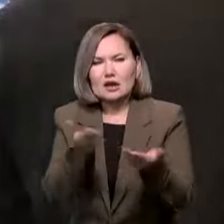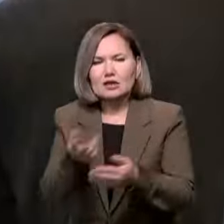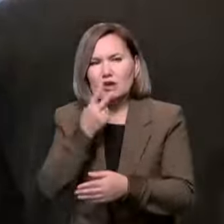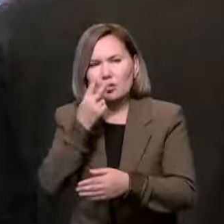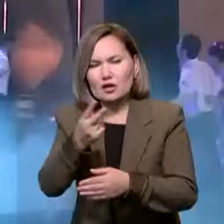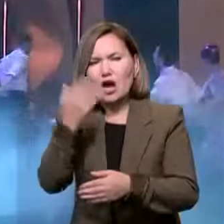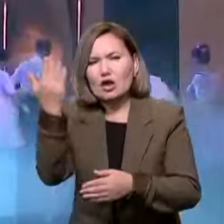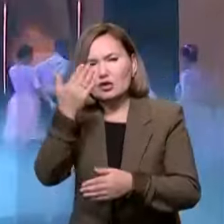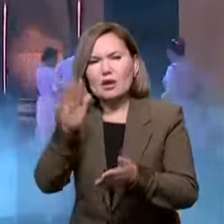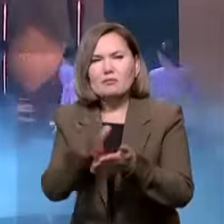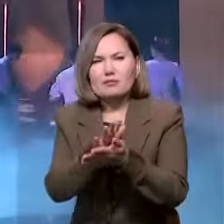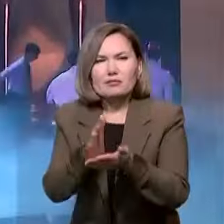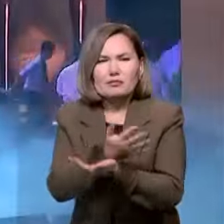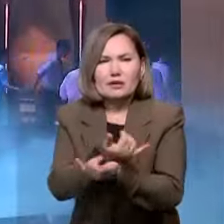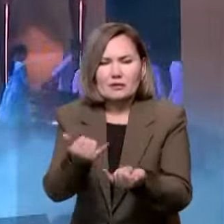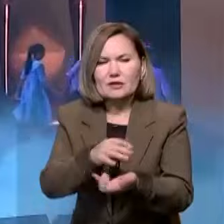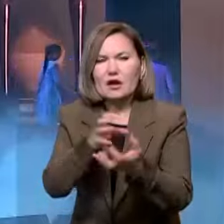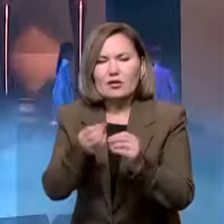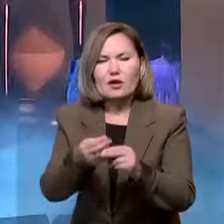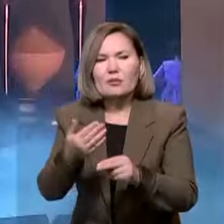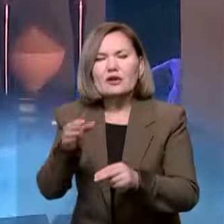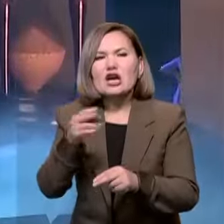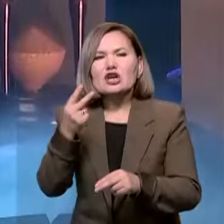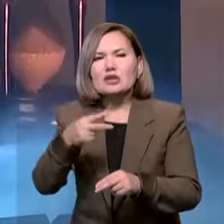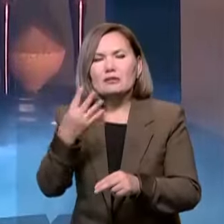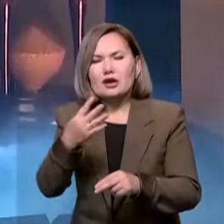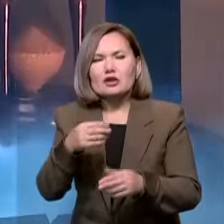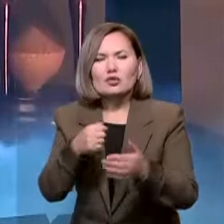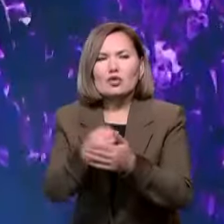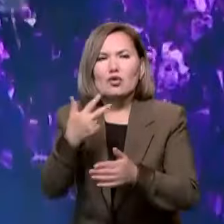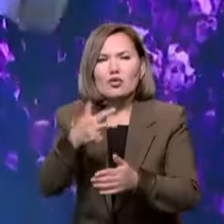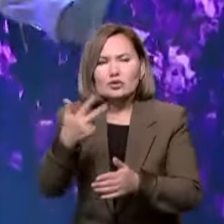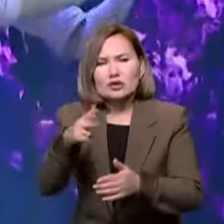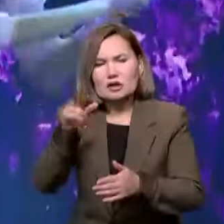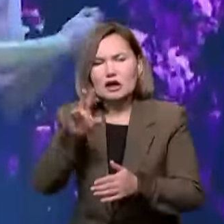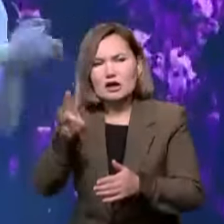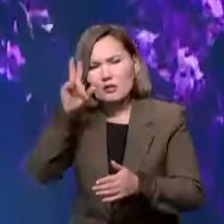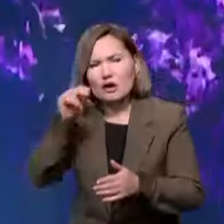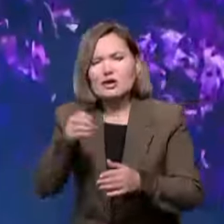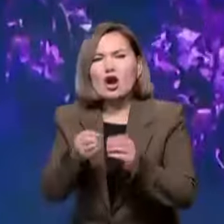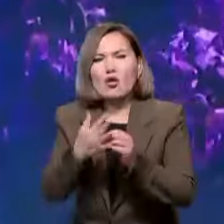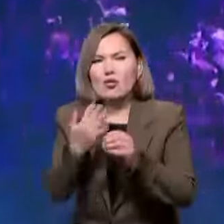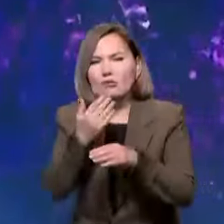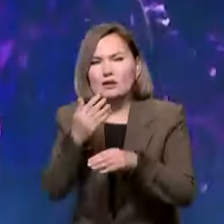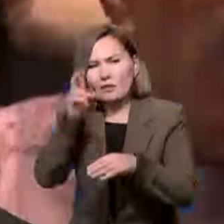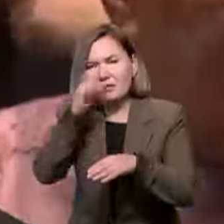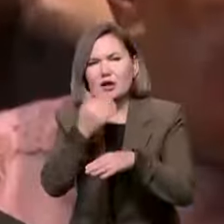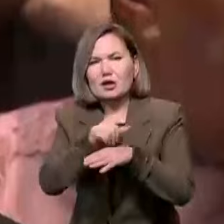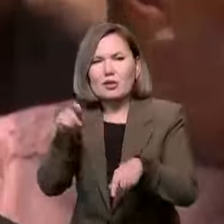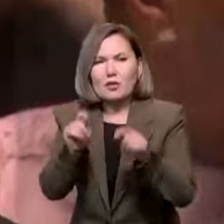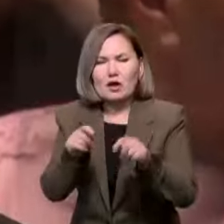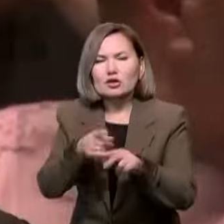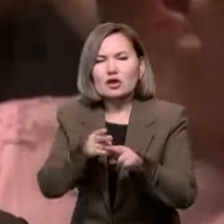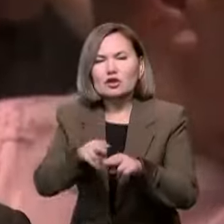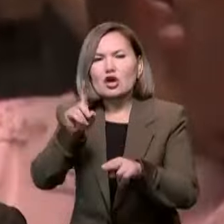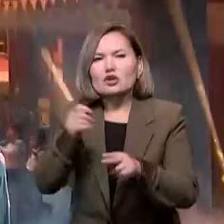көріңіздер киноларымызды. Халықаралық Евразия кинофестивалі 24-30 қараша аралығында өтеді. Оған шұқырлықтан 15-тен астам мемлекет қатысып жатыр. Жалпы 100-ден